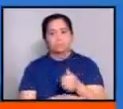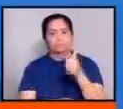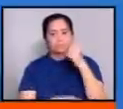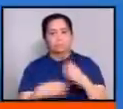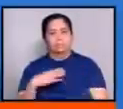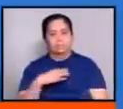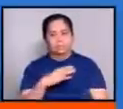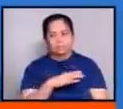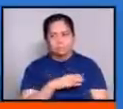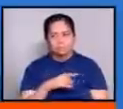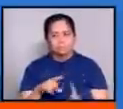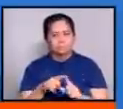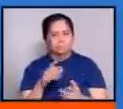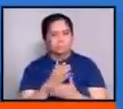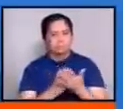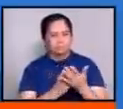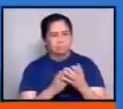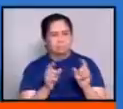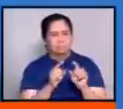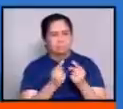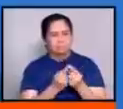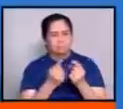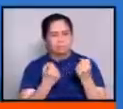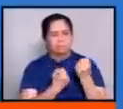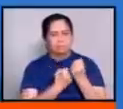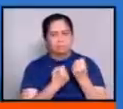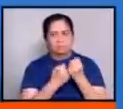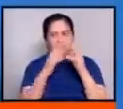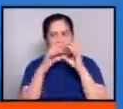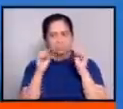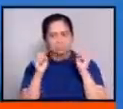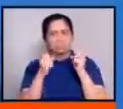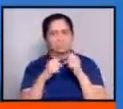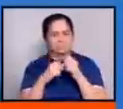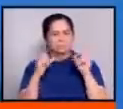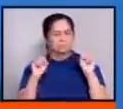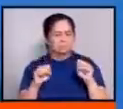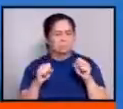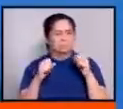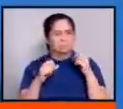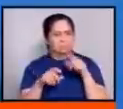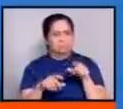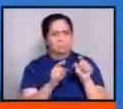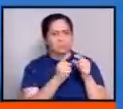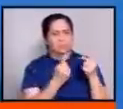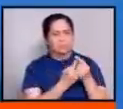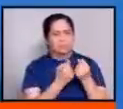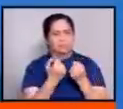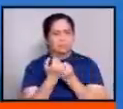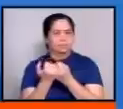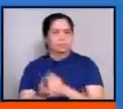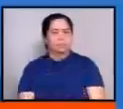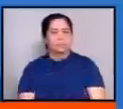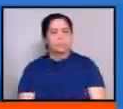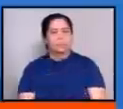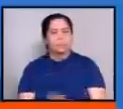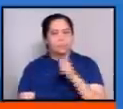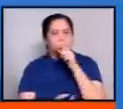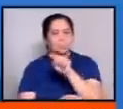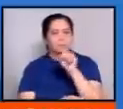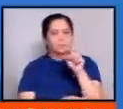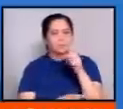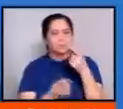kongresista. Pero ang ibang partidong kaliado ng Pangulo naniniwalang may laban din ang kanilang mga pambato. Sino-sino